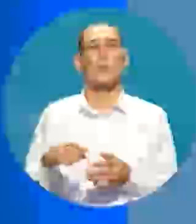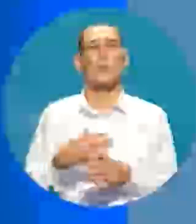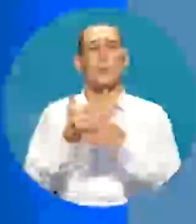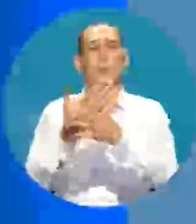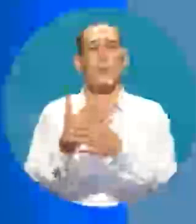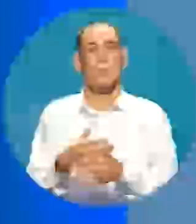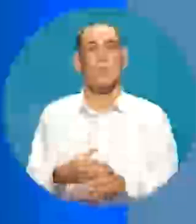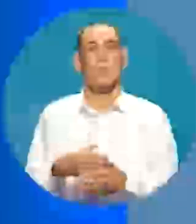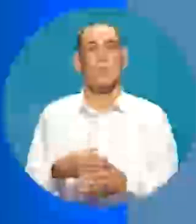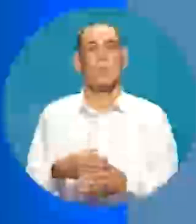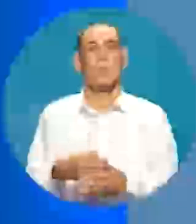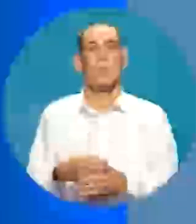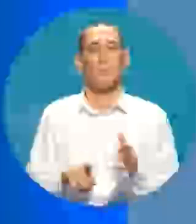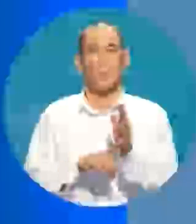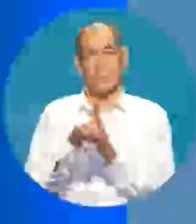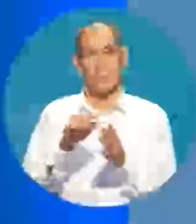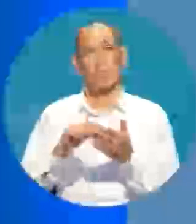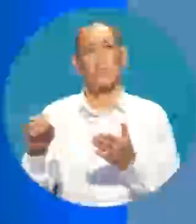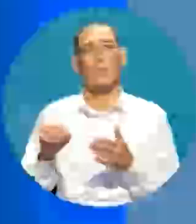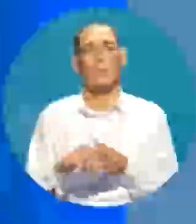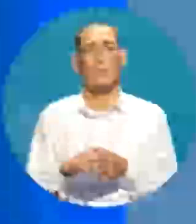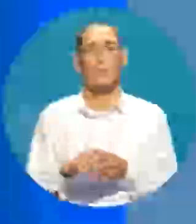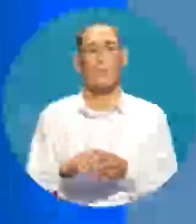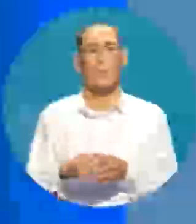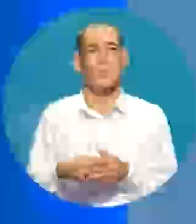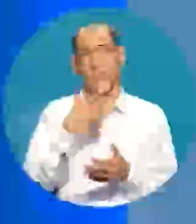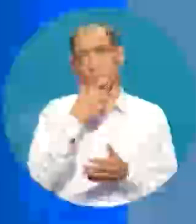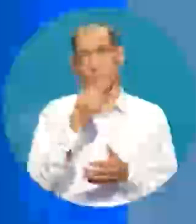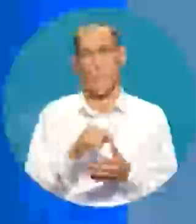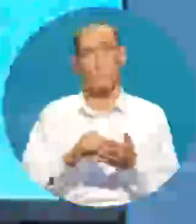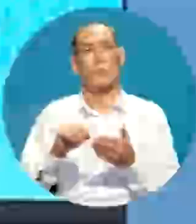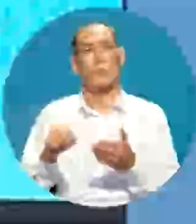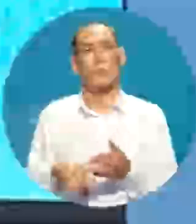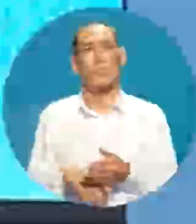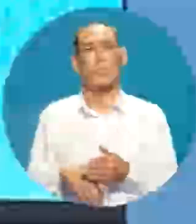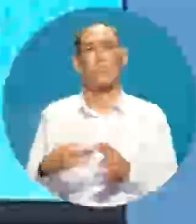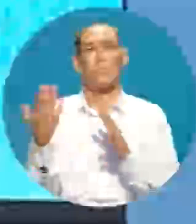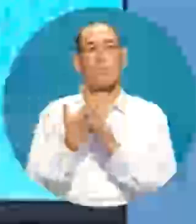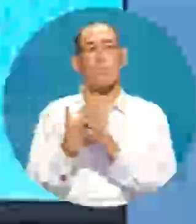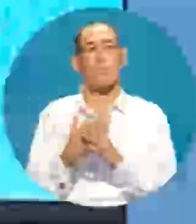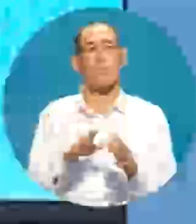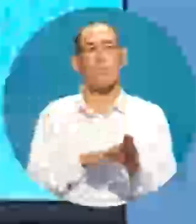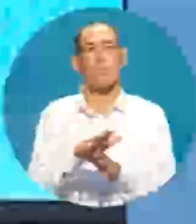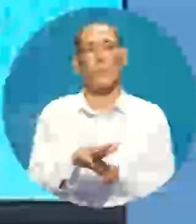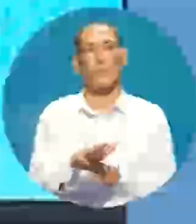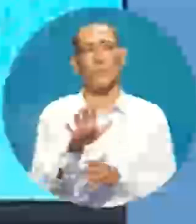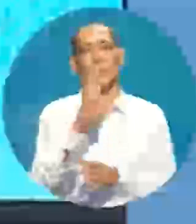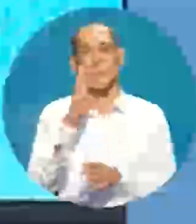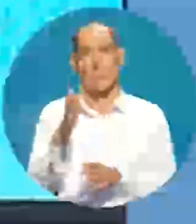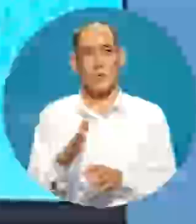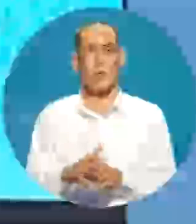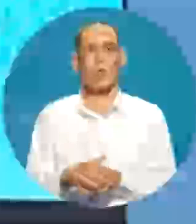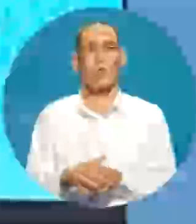albette, körsetkiş barmaq jardeminde jatkızamız, hem jazudu baslaymız. Aneke, sulu